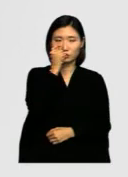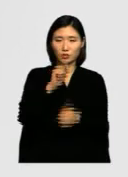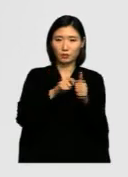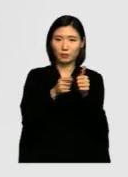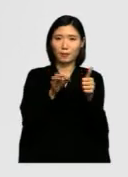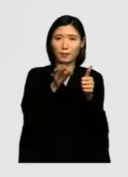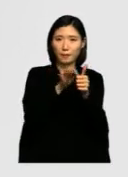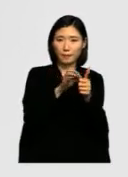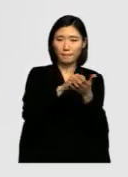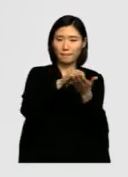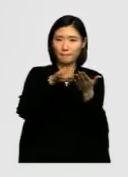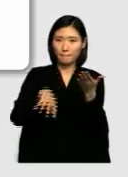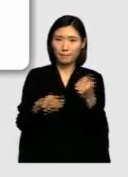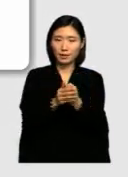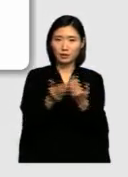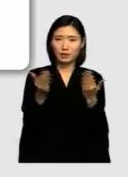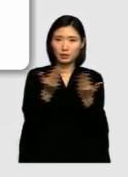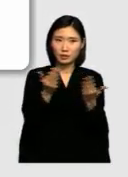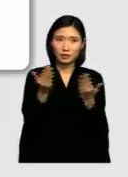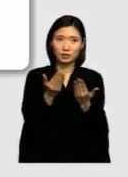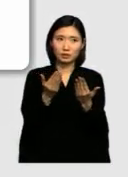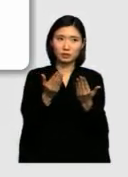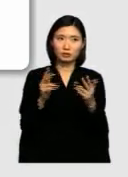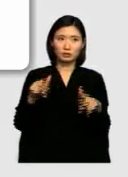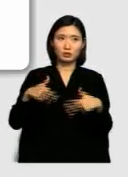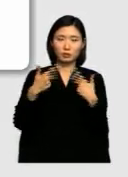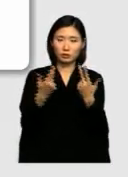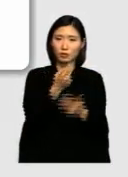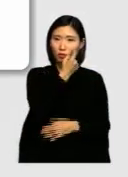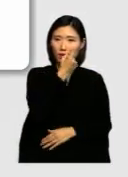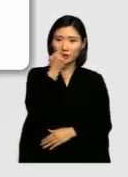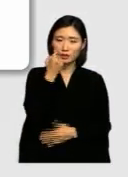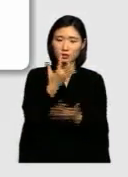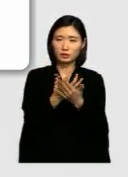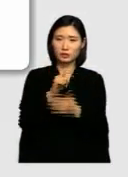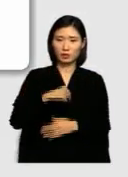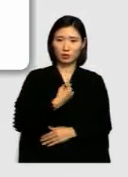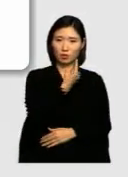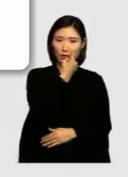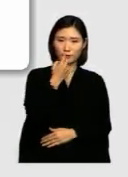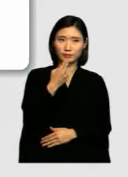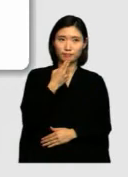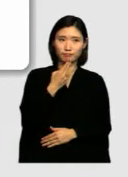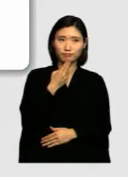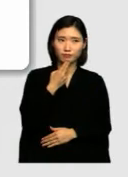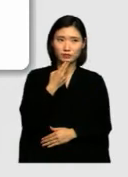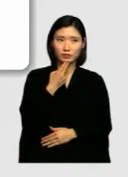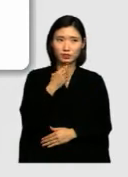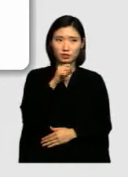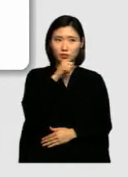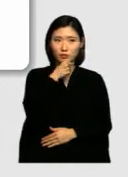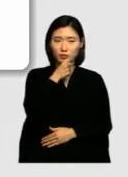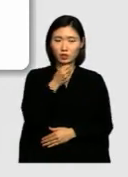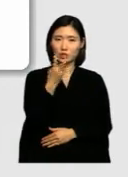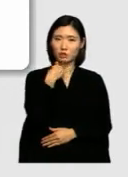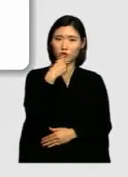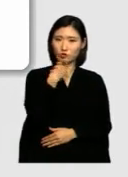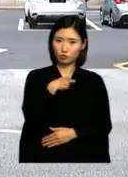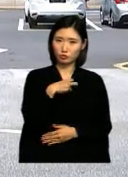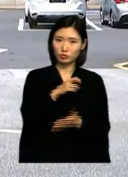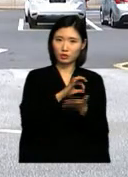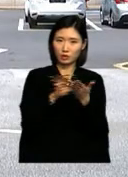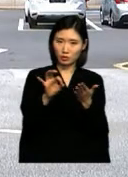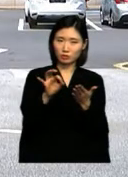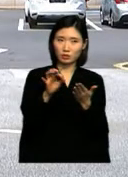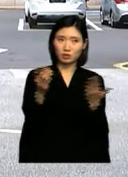과징금이 누락되거나 직원 자원봉사 활동 확인서를 본인 확인 없이 인사 가점에 이중 반영하는 일도